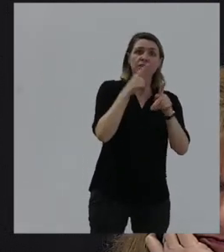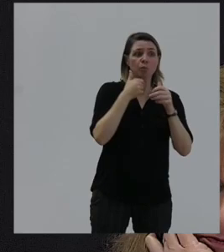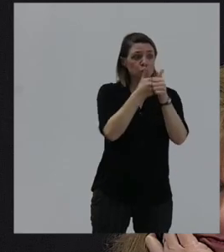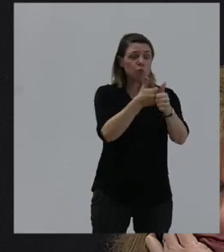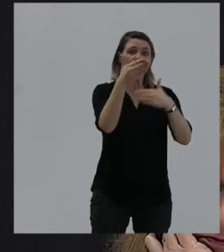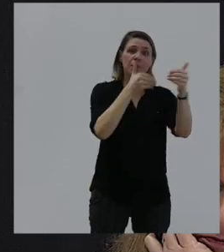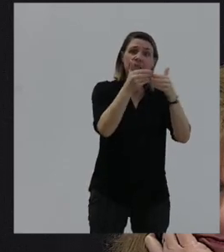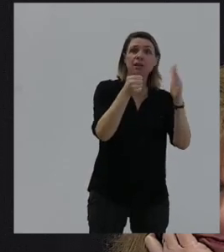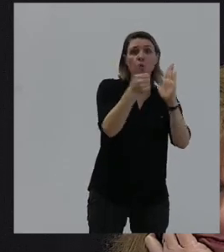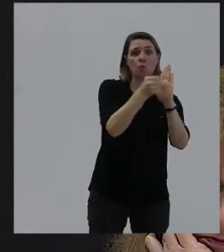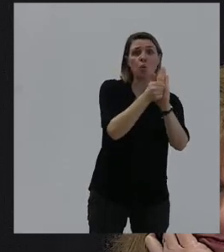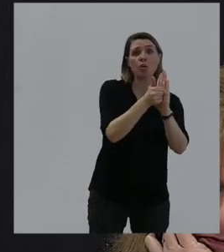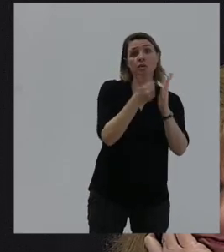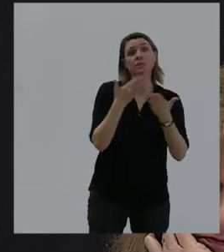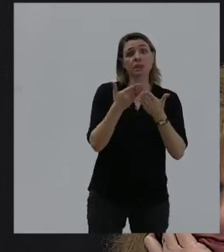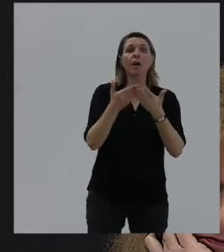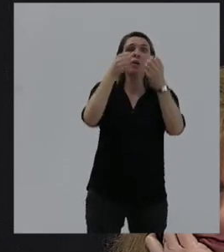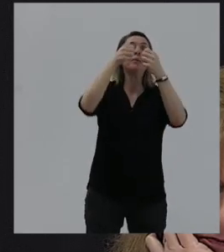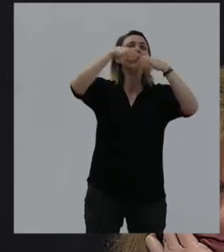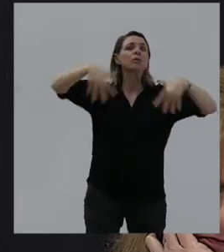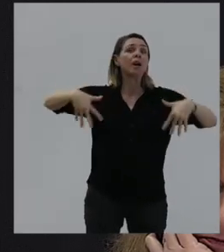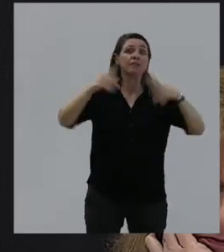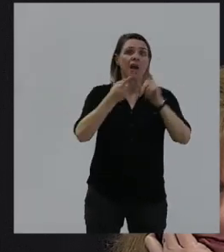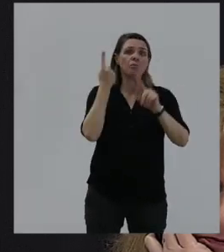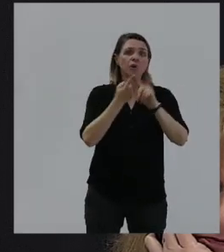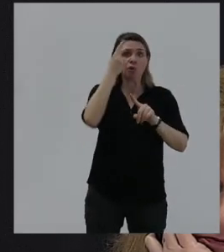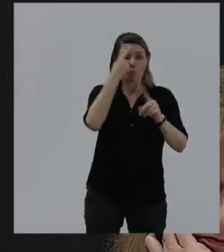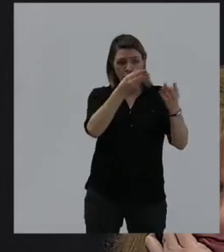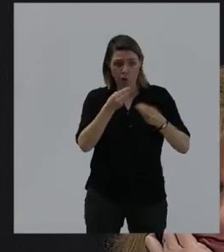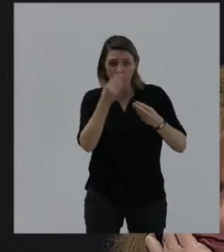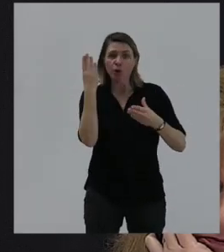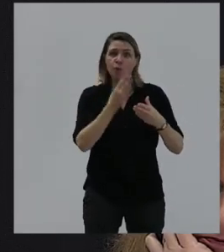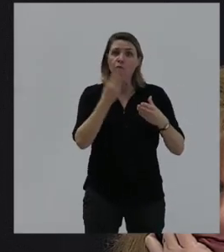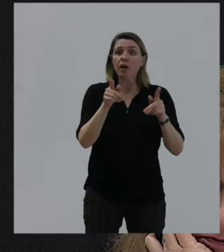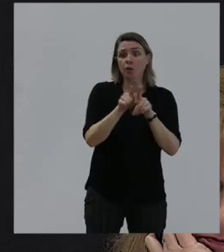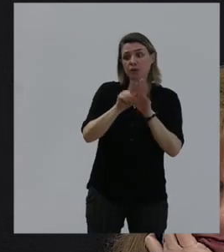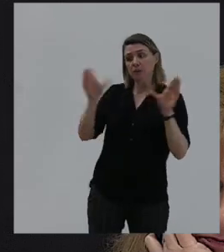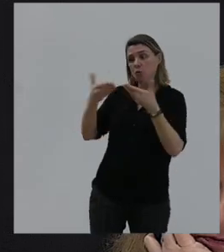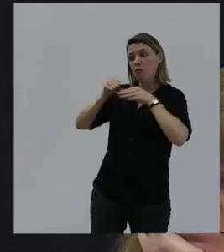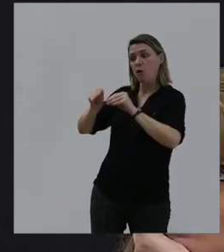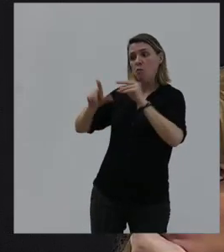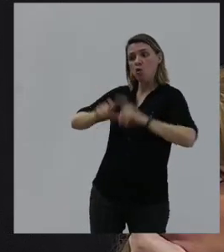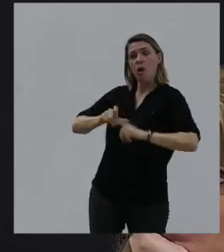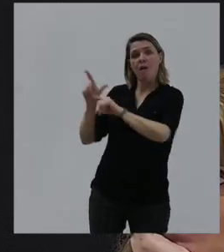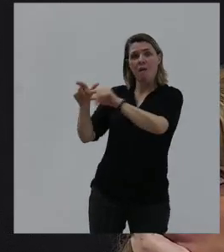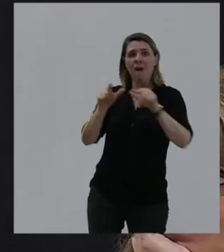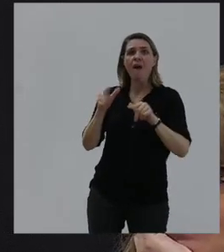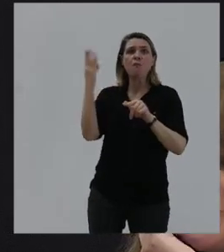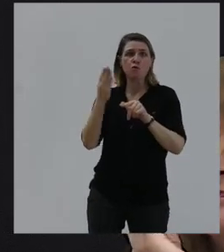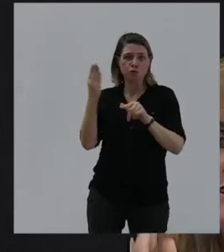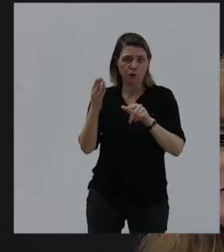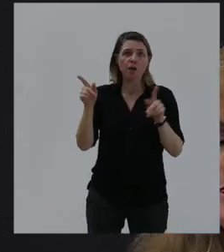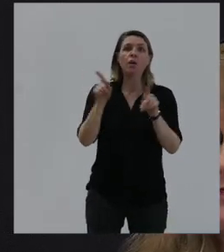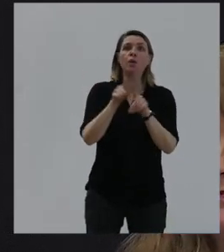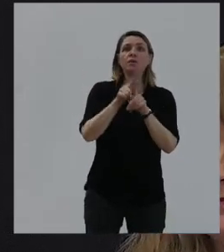métiers. Elle est nécessaire, en effet, pour anticiper les nouveaux besoins et former les collègues déjà présents et souhaitant s'investir. Elle est le